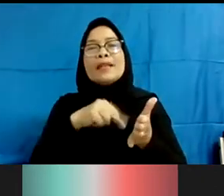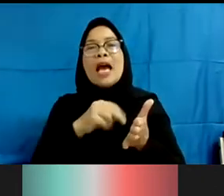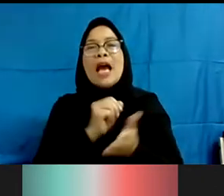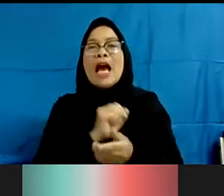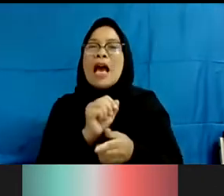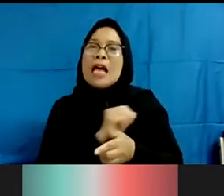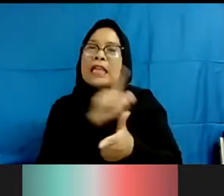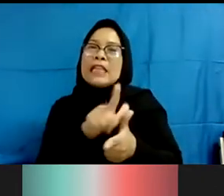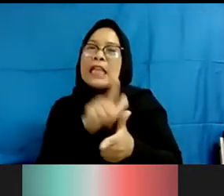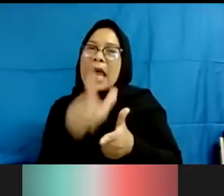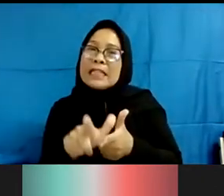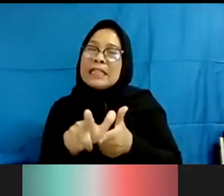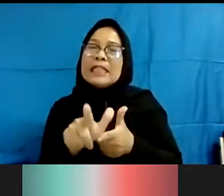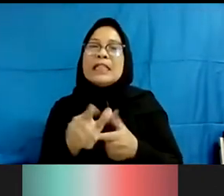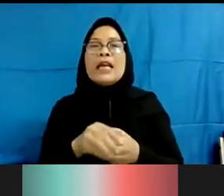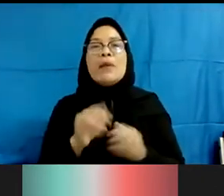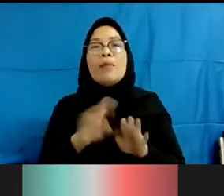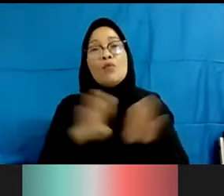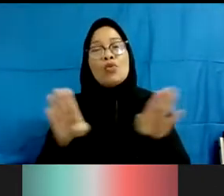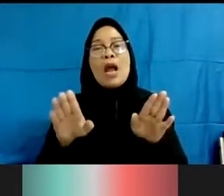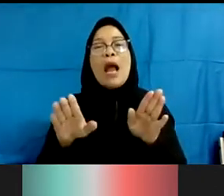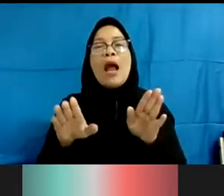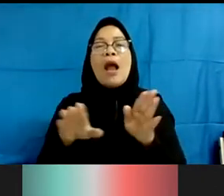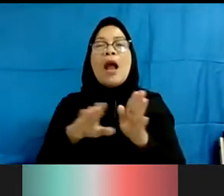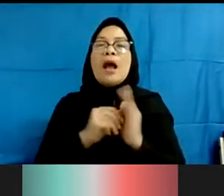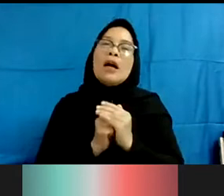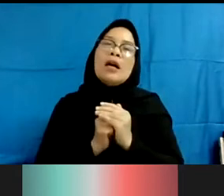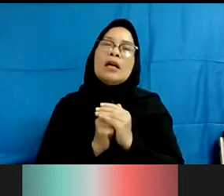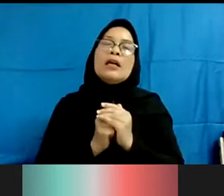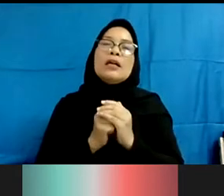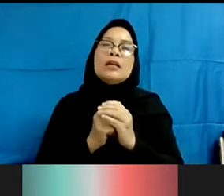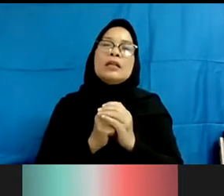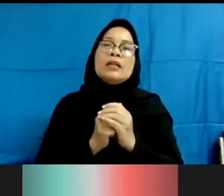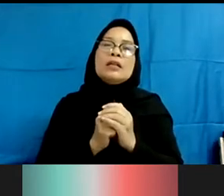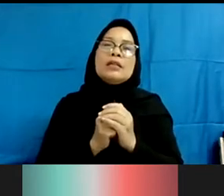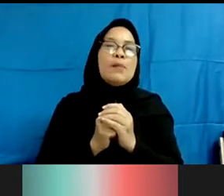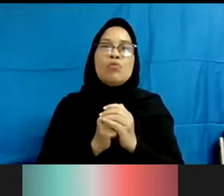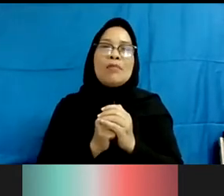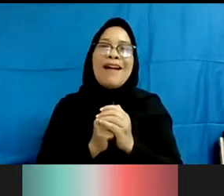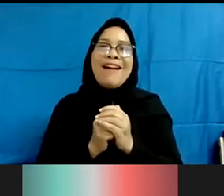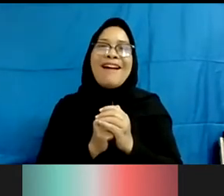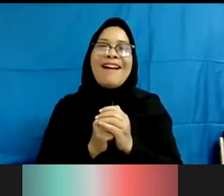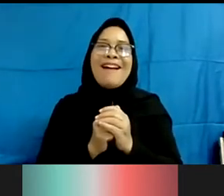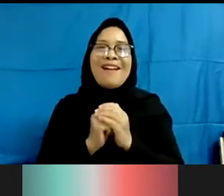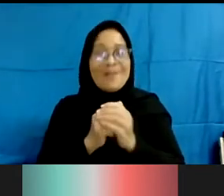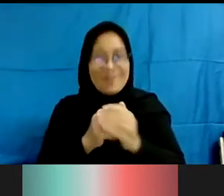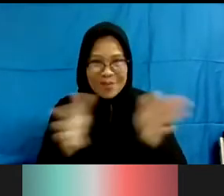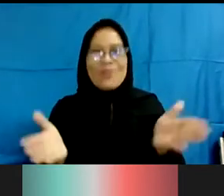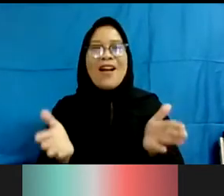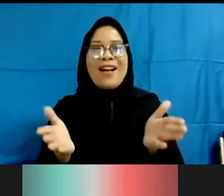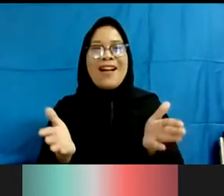banyak membaca, terus banyak membuka peluang gitu ya. Karena peluang bagi kita banyak sekali. Nah, lalu